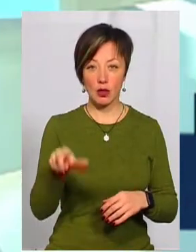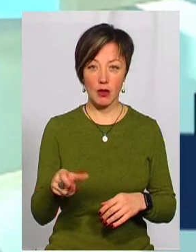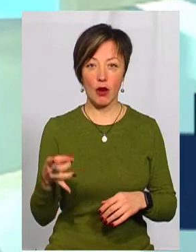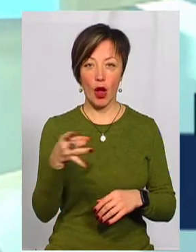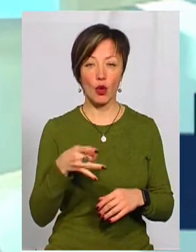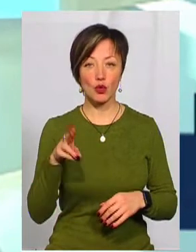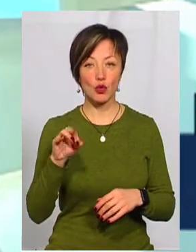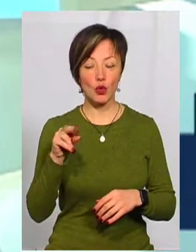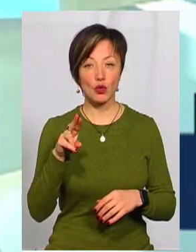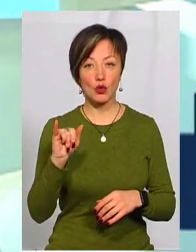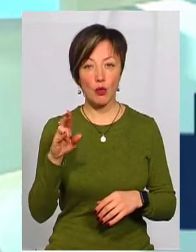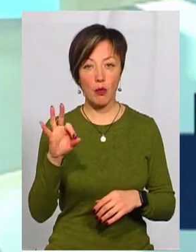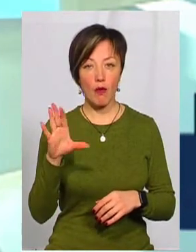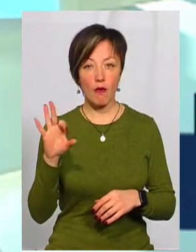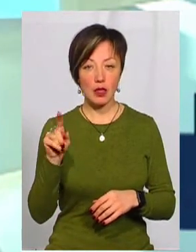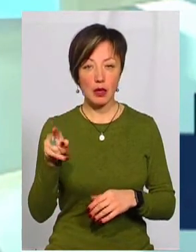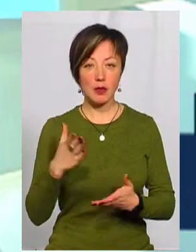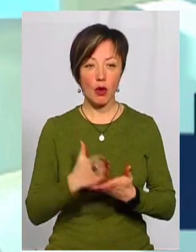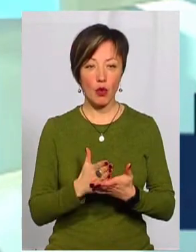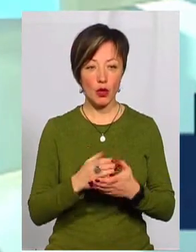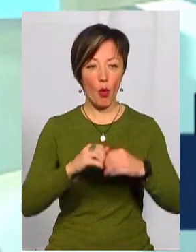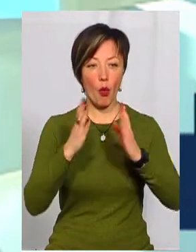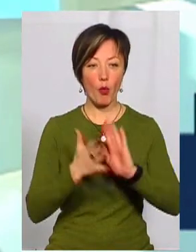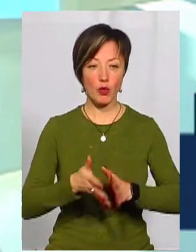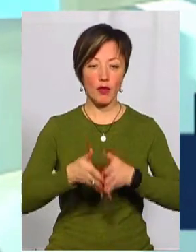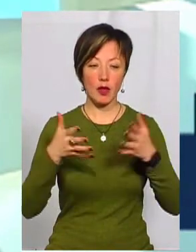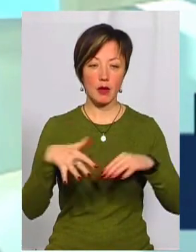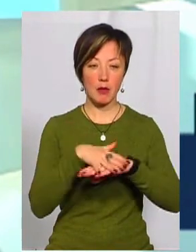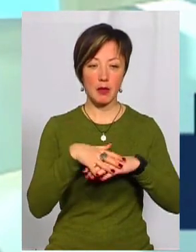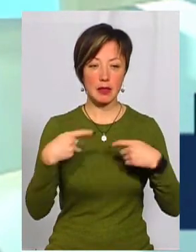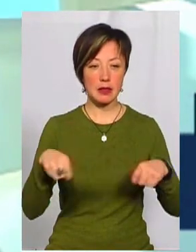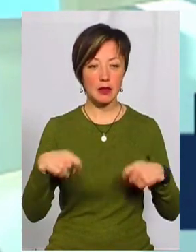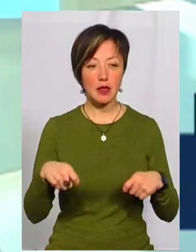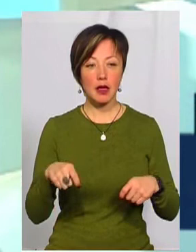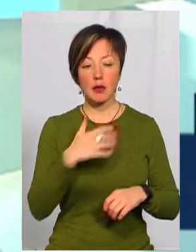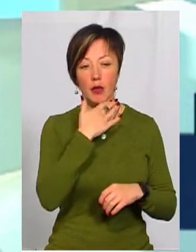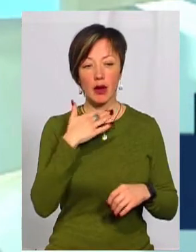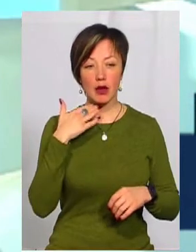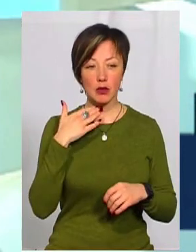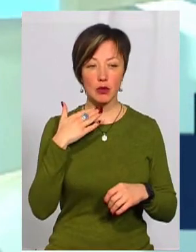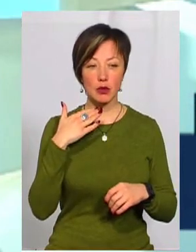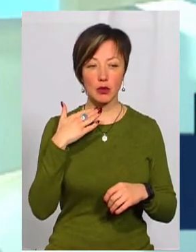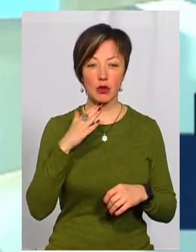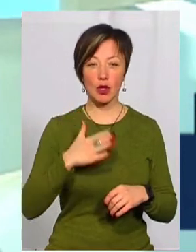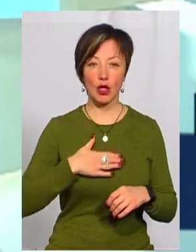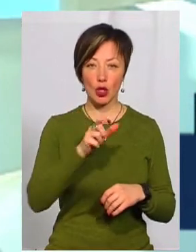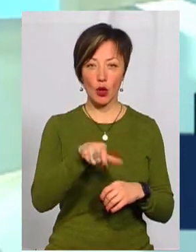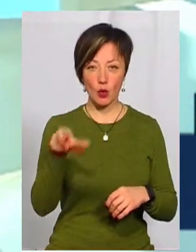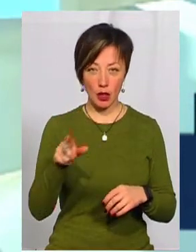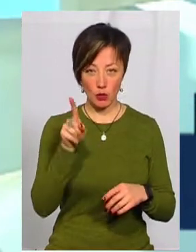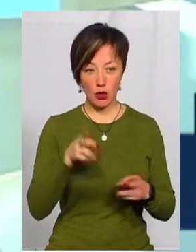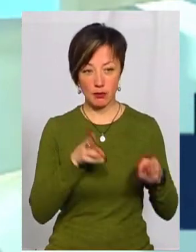в мікрорайон Дубово. Ви знаєте, що там знаходиться такий оптовий великий ринок, де дуже багато приходить наших